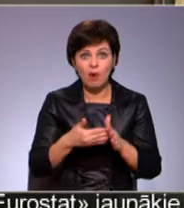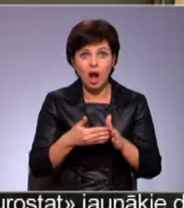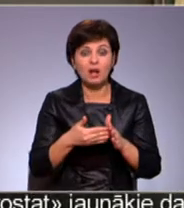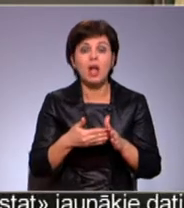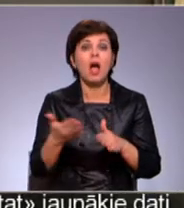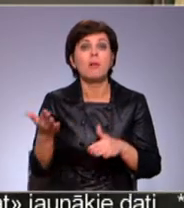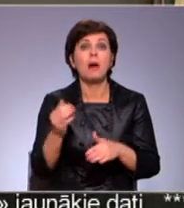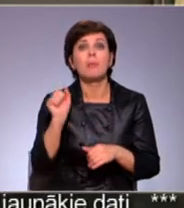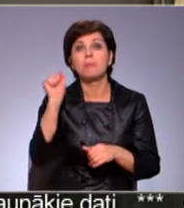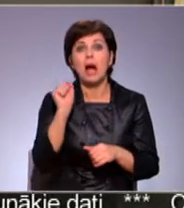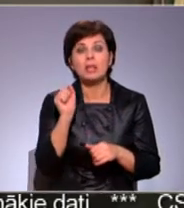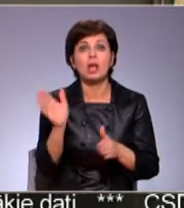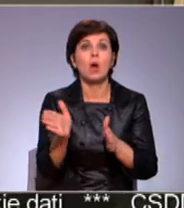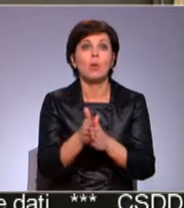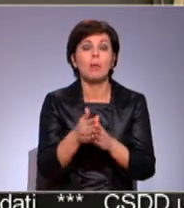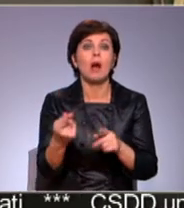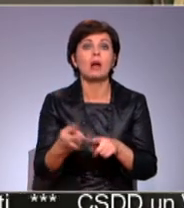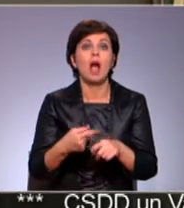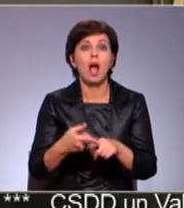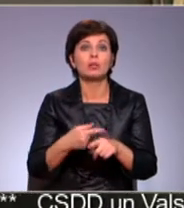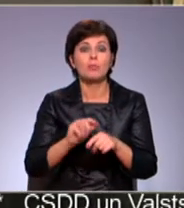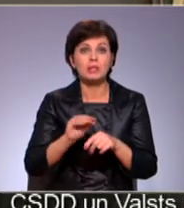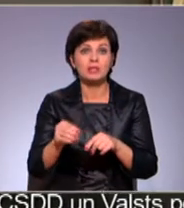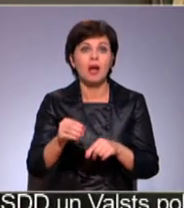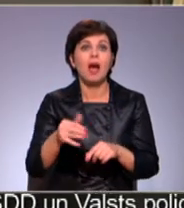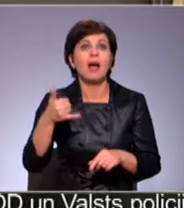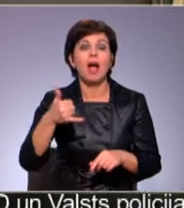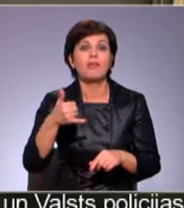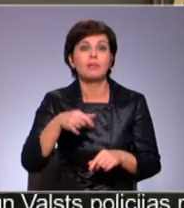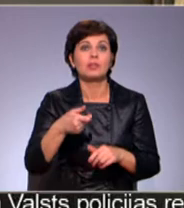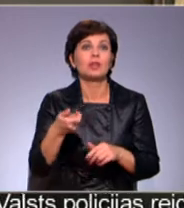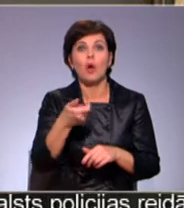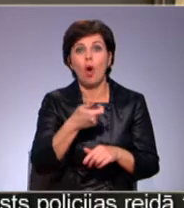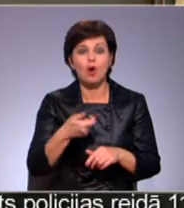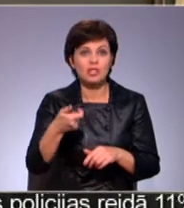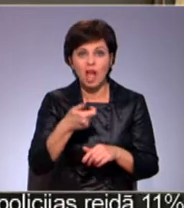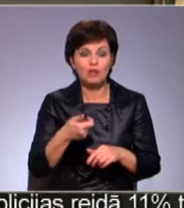jau maisiņos kopā kartupeļu mizām un kafijas biezumiem jā, un konservu unžām, nu,